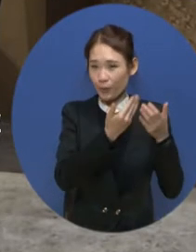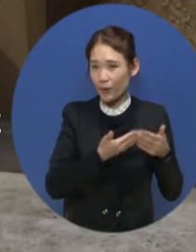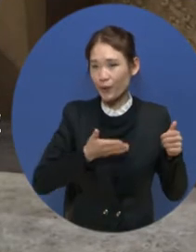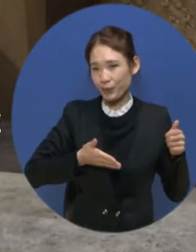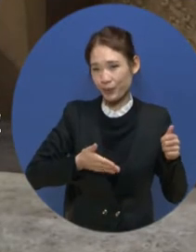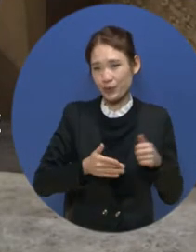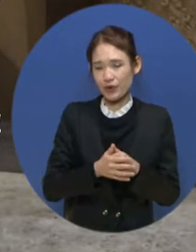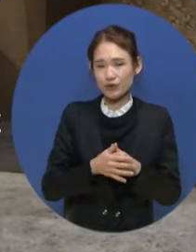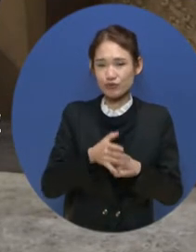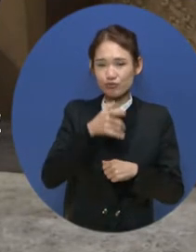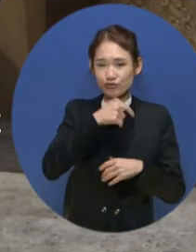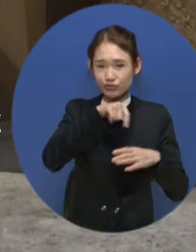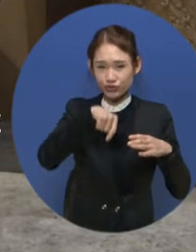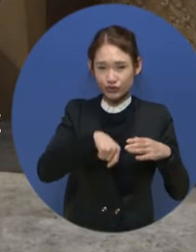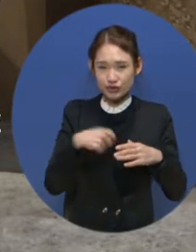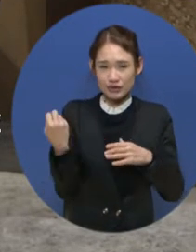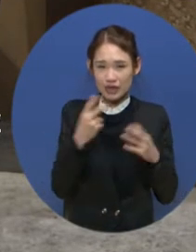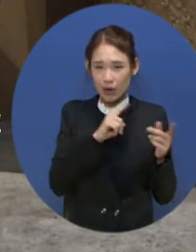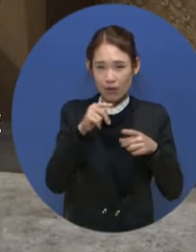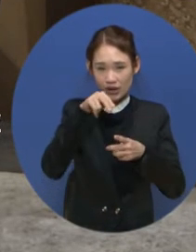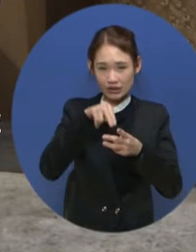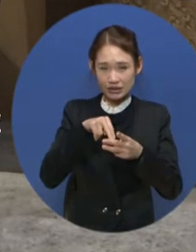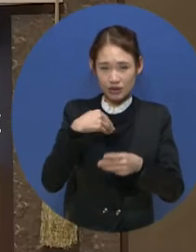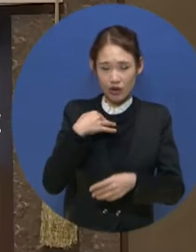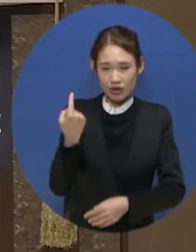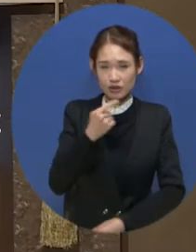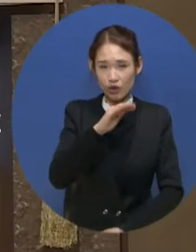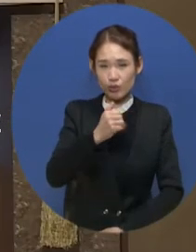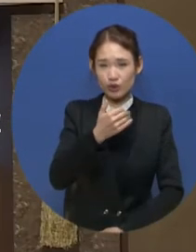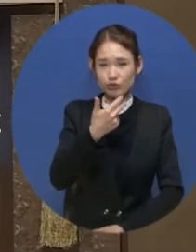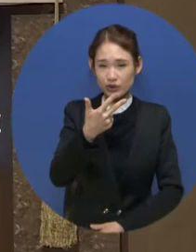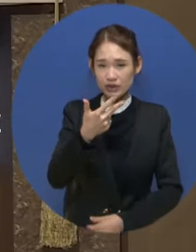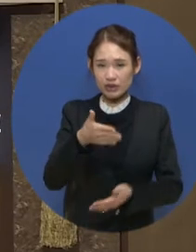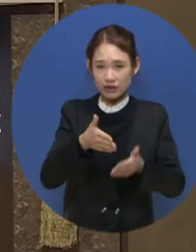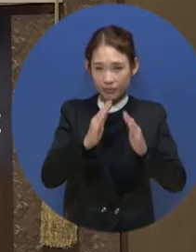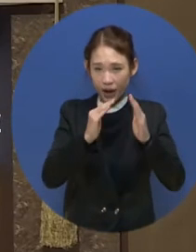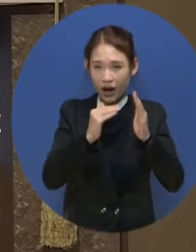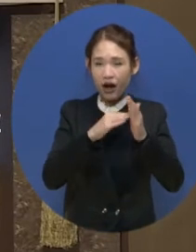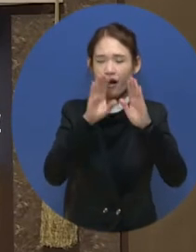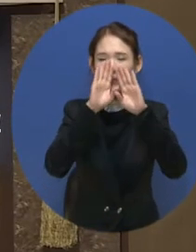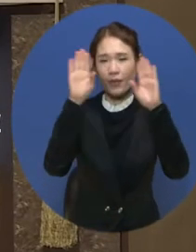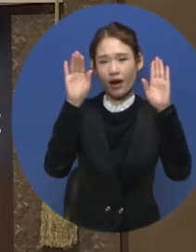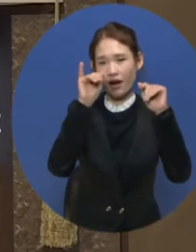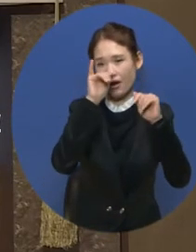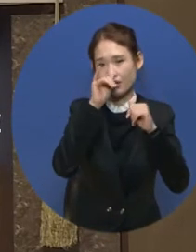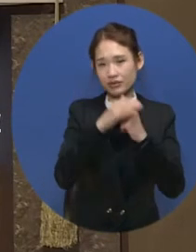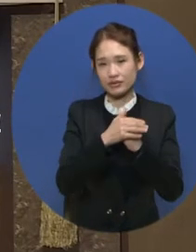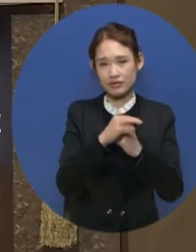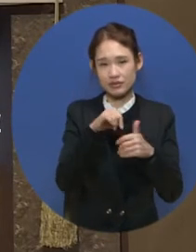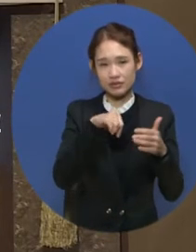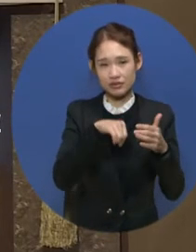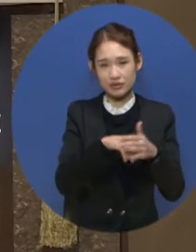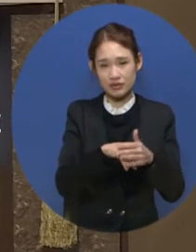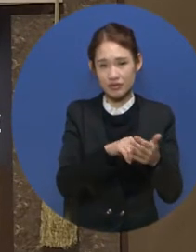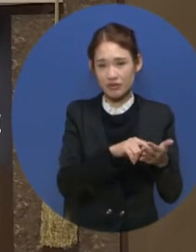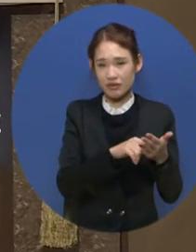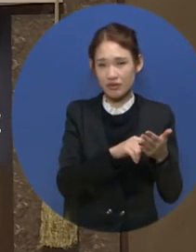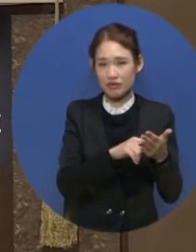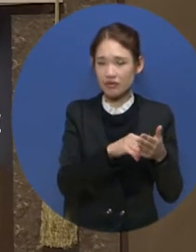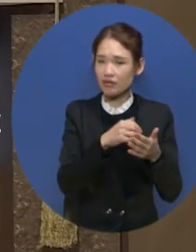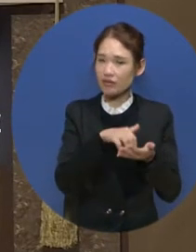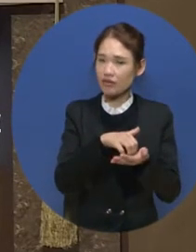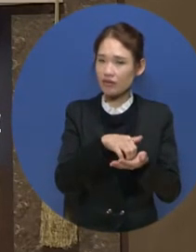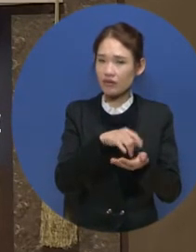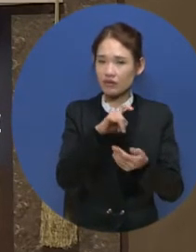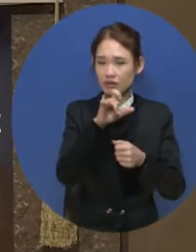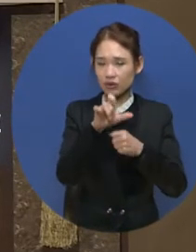센터 있는 저희가 1997년도에 차원 분을 열었는데요 예 어 그기에 나올때까지 있는